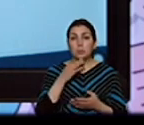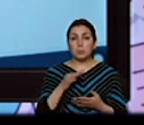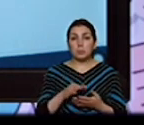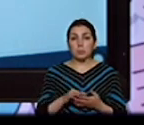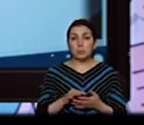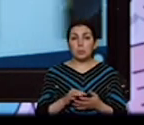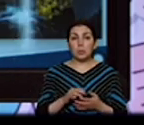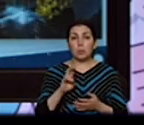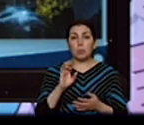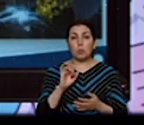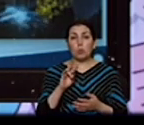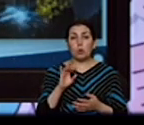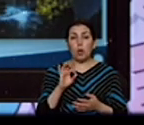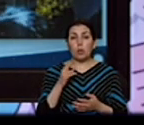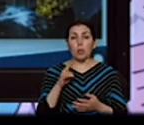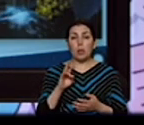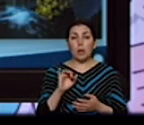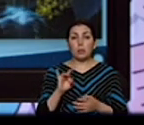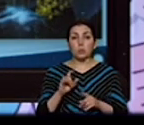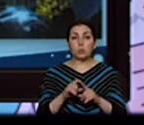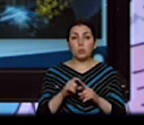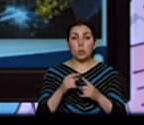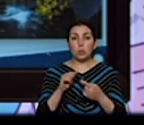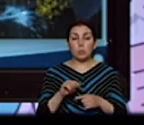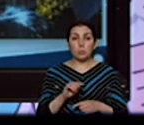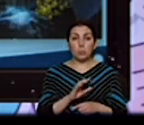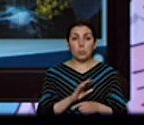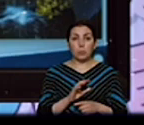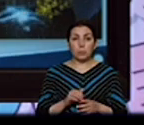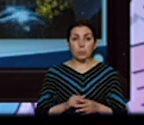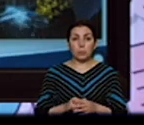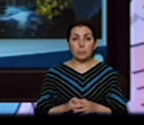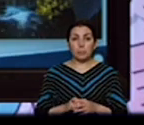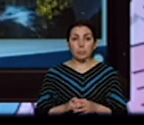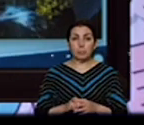Natijada buloqlar so'zi hosil bo'ldi.